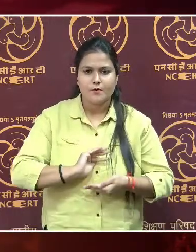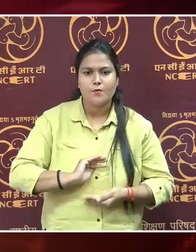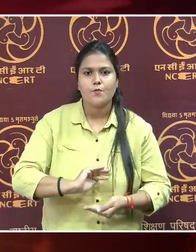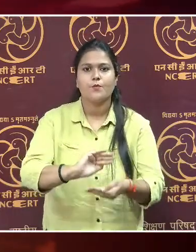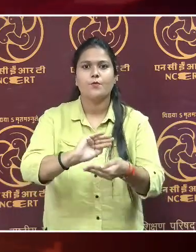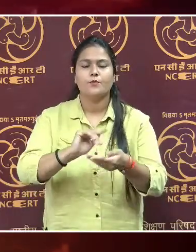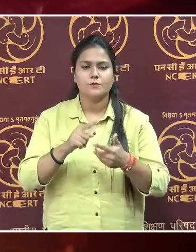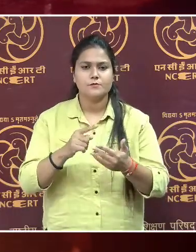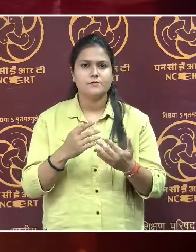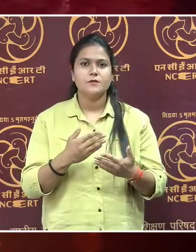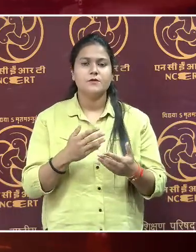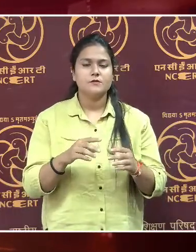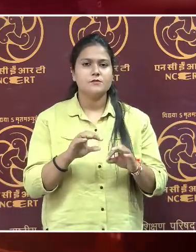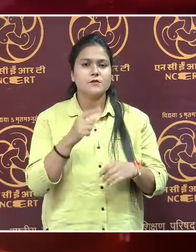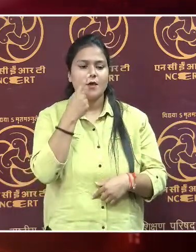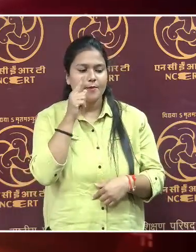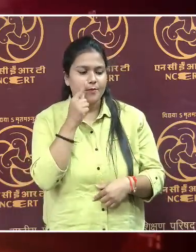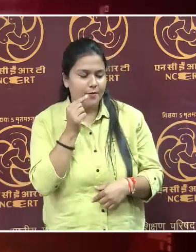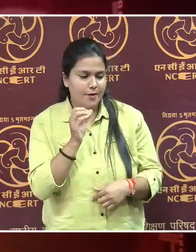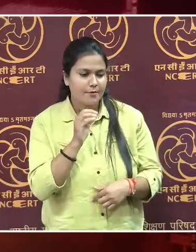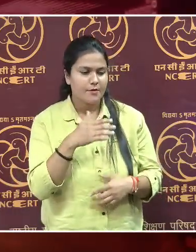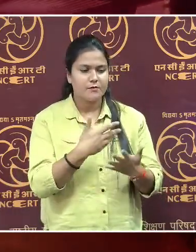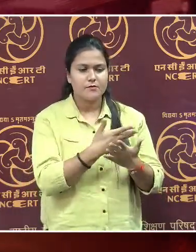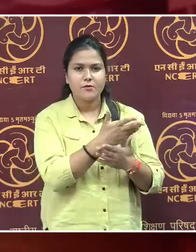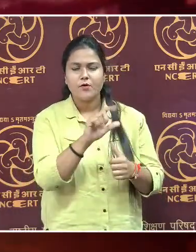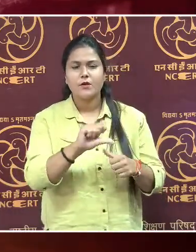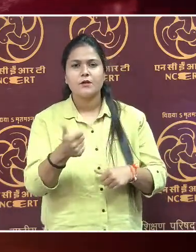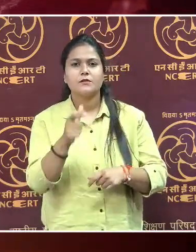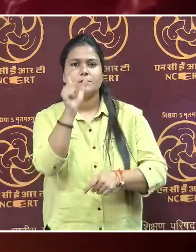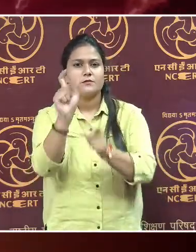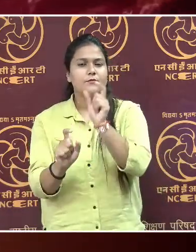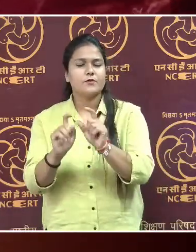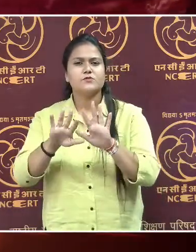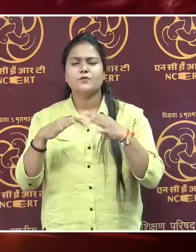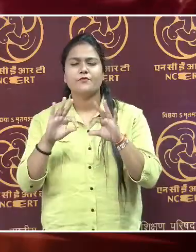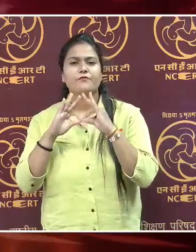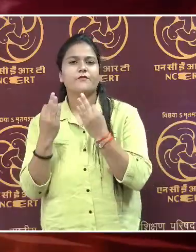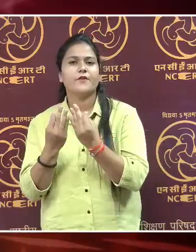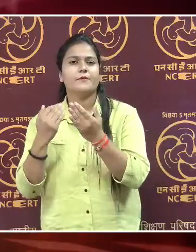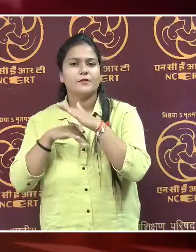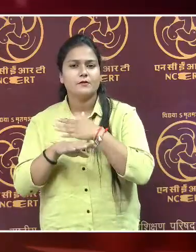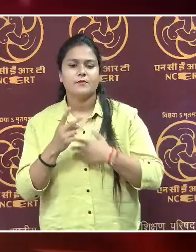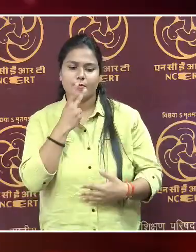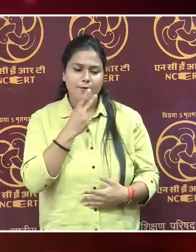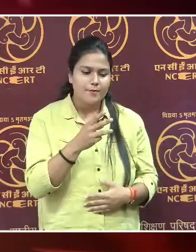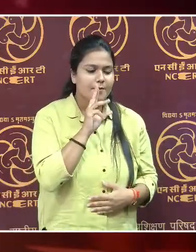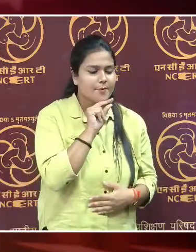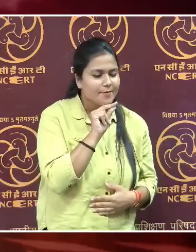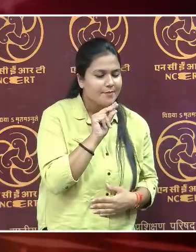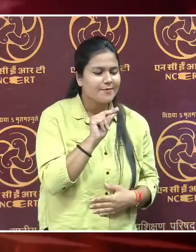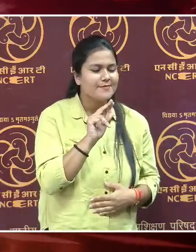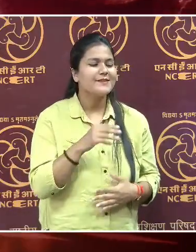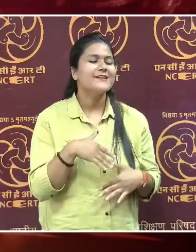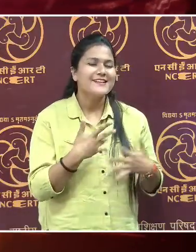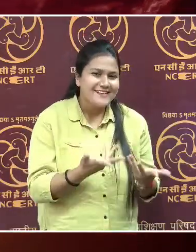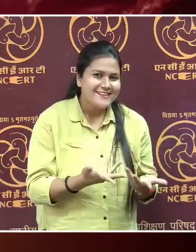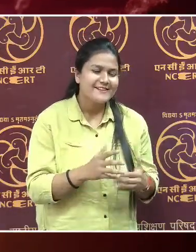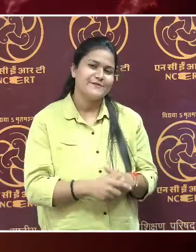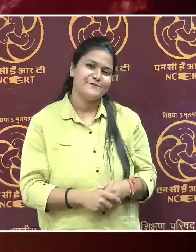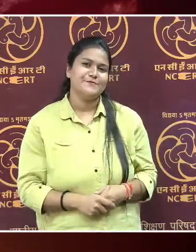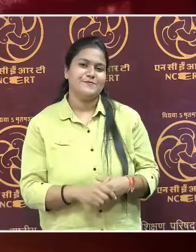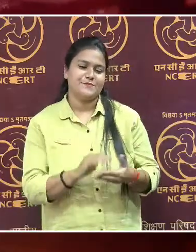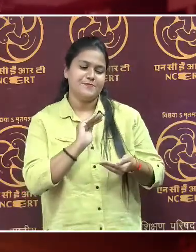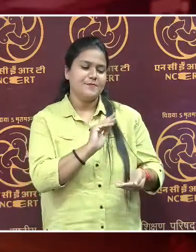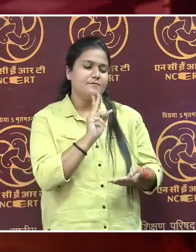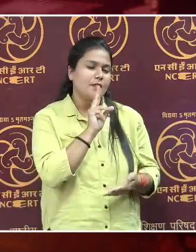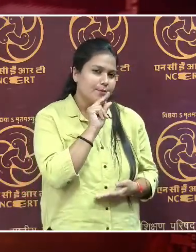उसके केयर गिवर्स या घर में जो भी एक्सटेंडेड फैमिली मेंबर्स हैं, कोई ना कोई बच्चे से बात करता ही रहता है। तुतलाती भाषा में